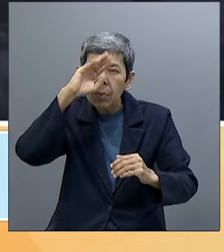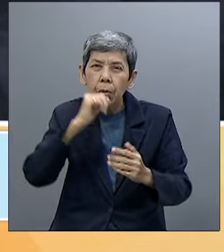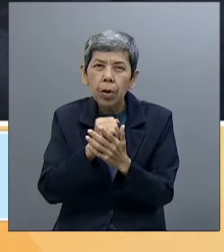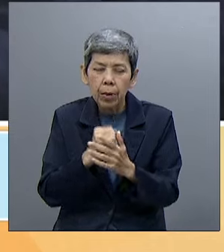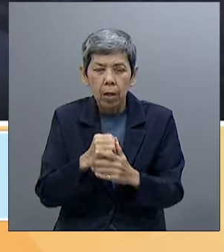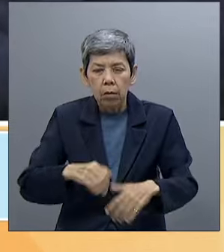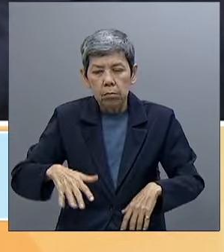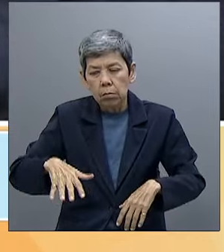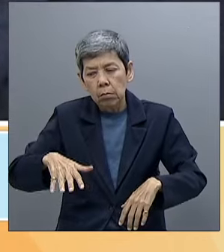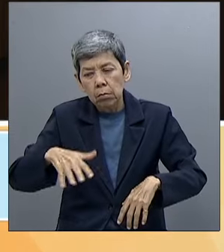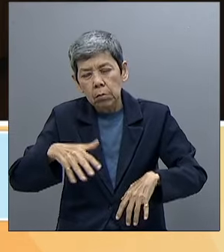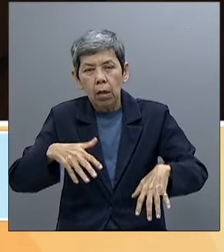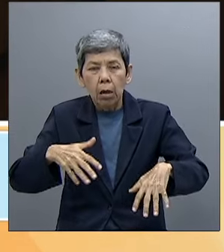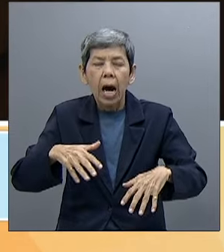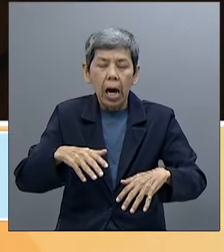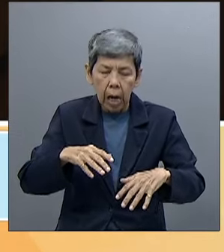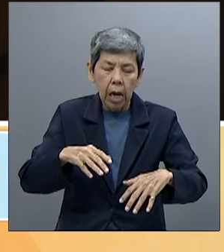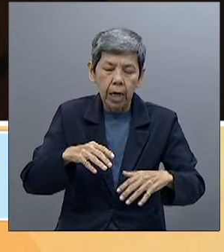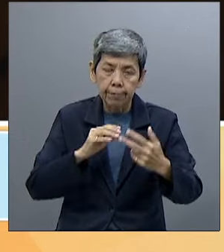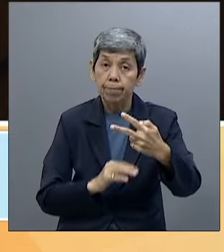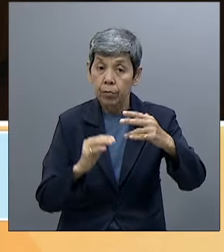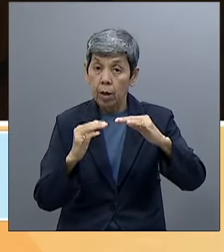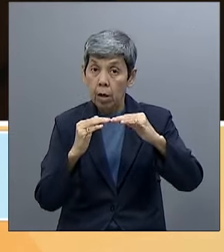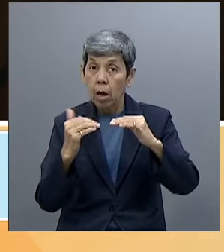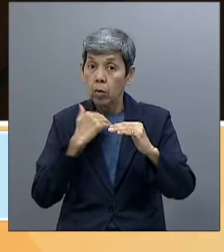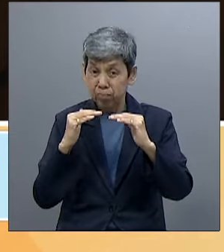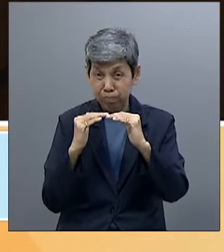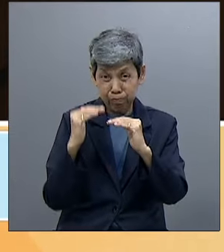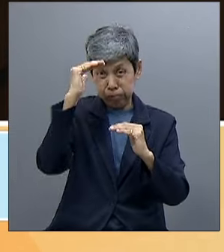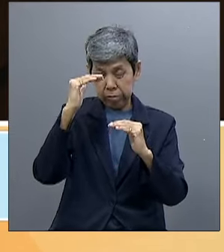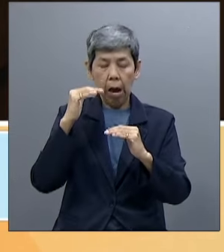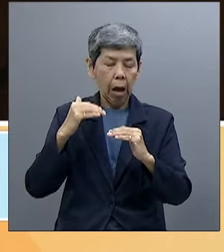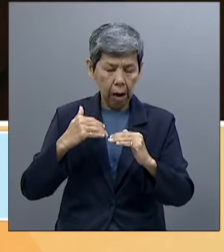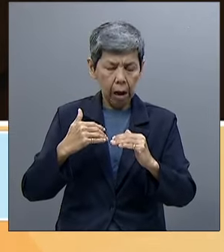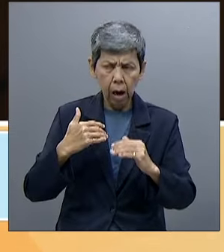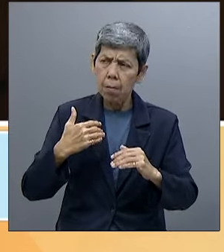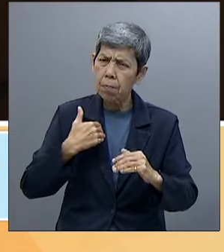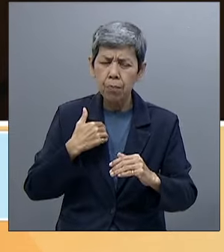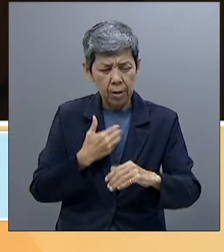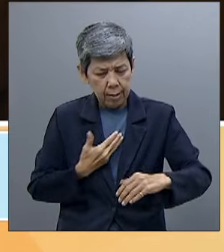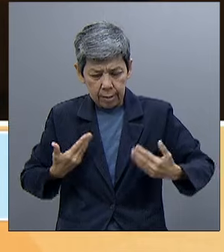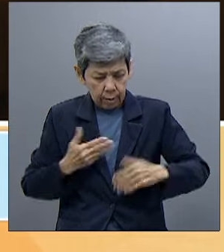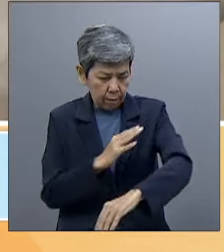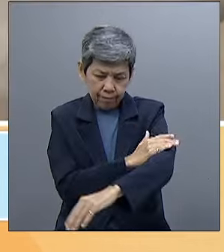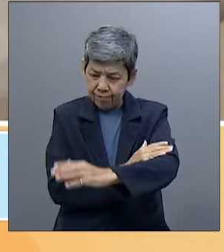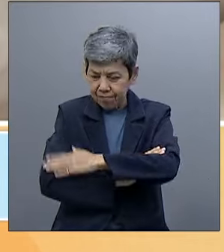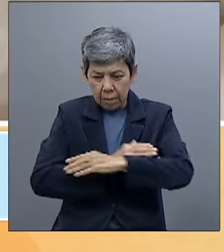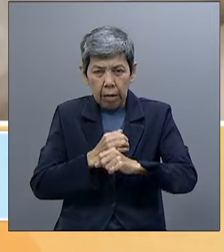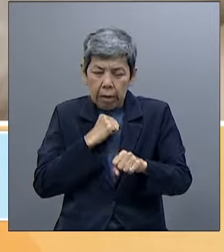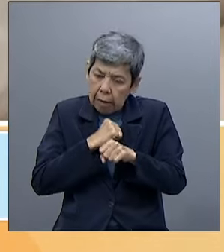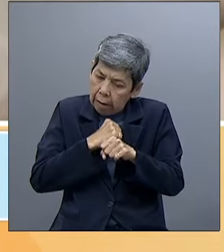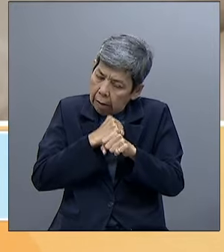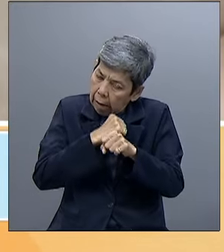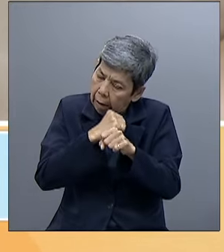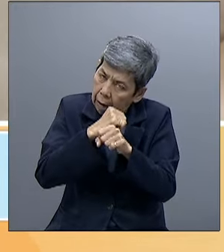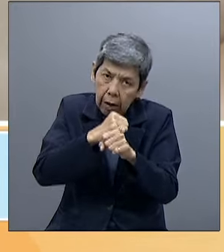นะคะอันนี้ก็คือโดปามีนไปนะคะโดปามีนมากไปเนี่ยก็อาจจะทำให้กล้ามเนื้อเนี่ยทำงานเยอะผิดปกติ